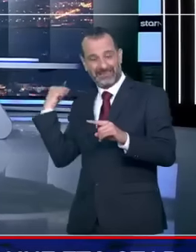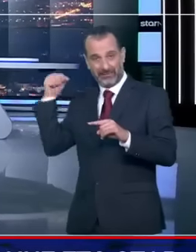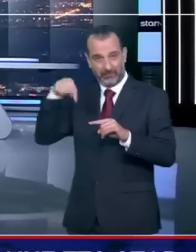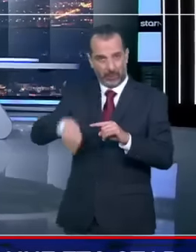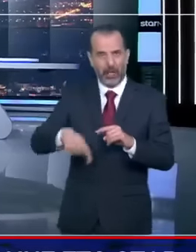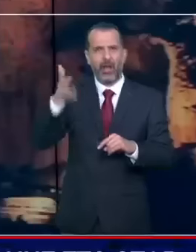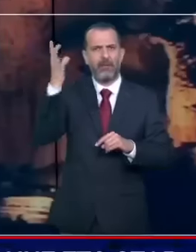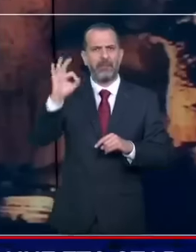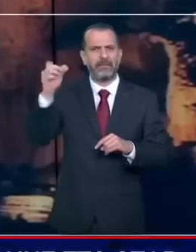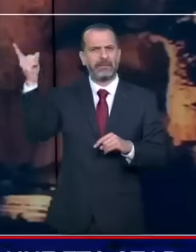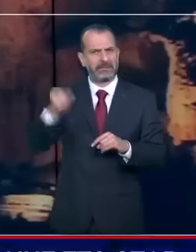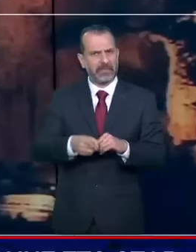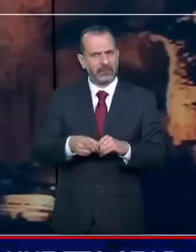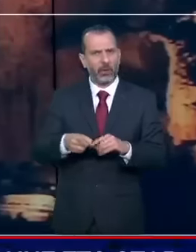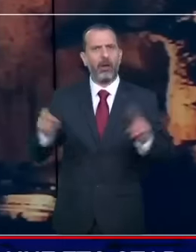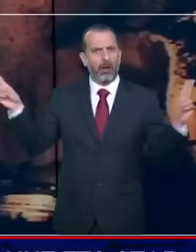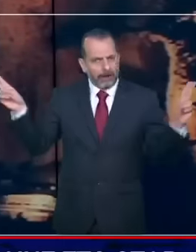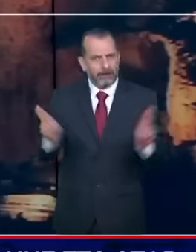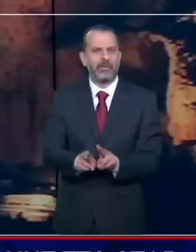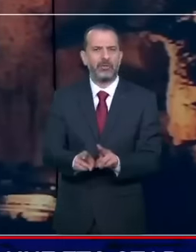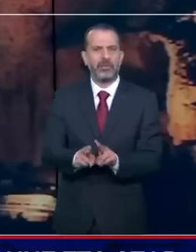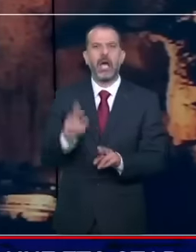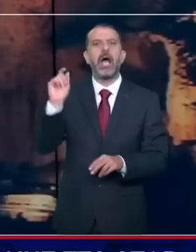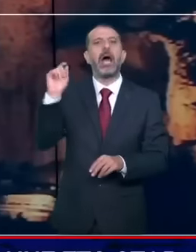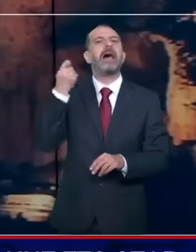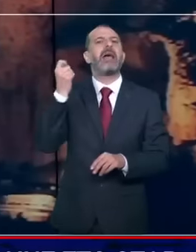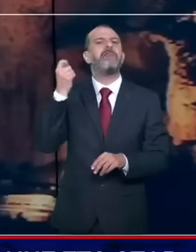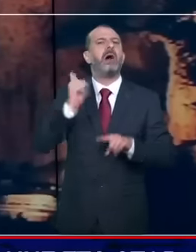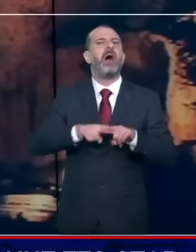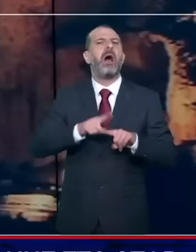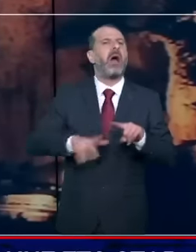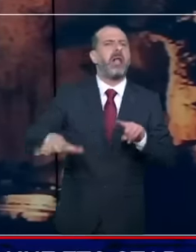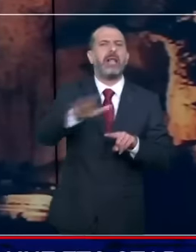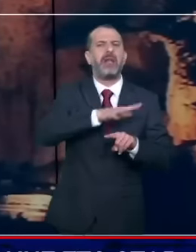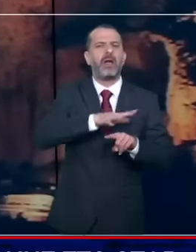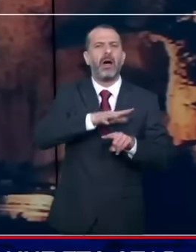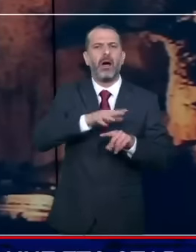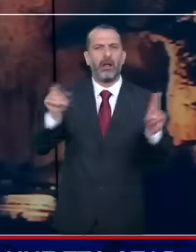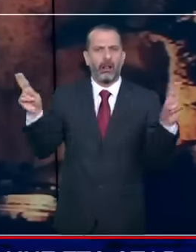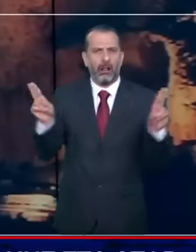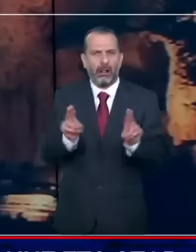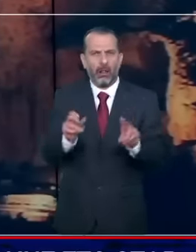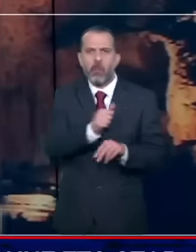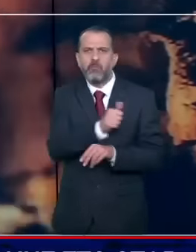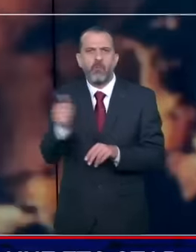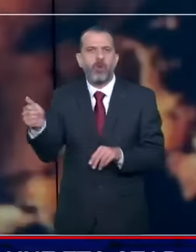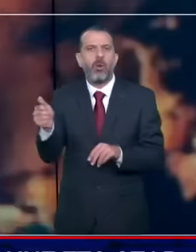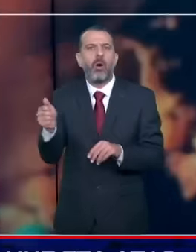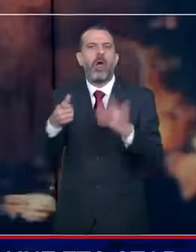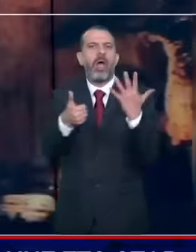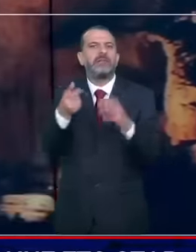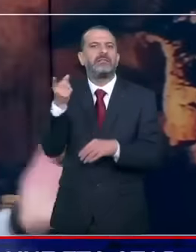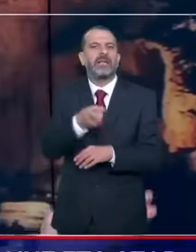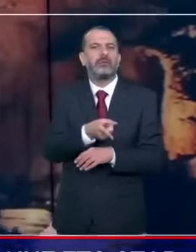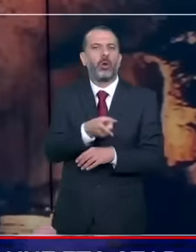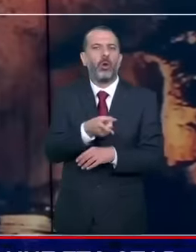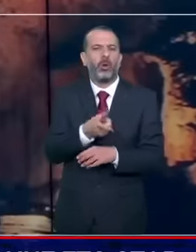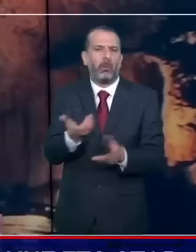50% και το ηλεκτρικό ρεύμα στην Ελλάδα έχει πέσει μόνο 6%. Άρα λοιπόν τι λέμε,